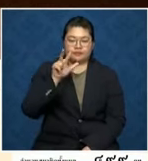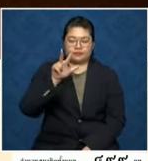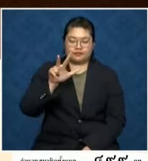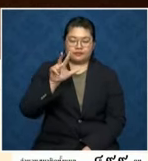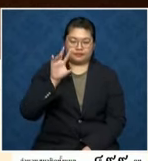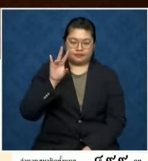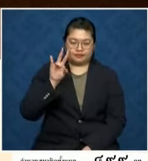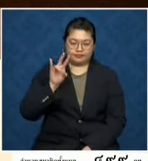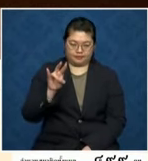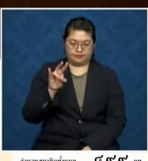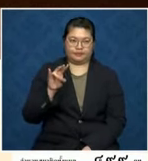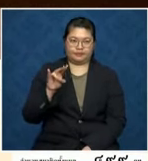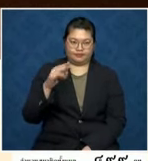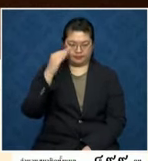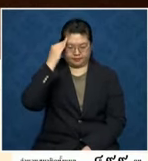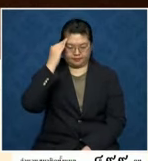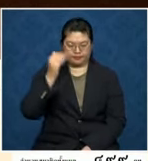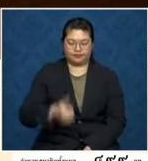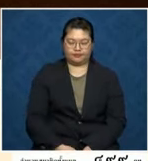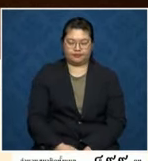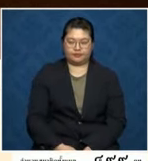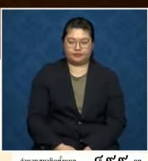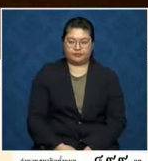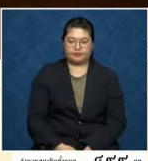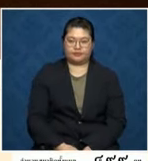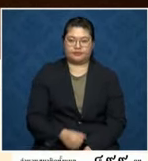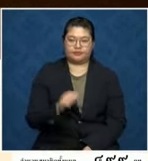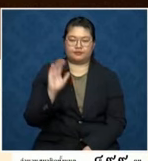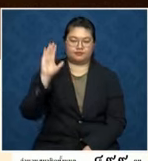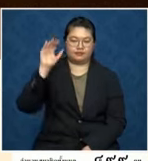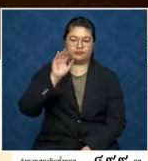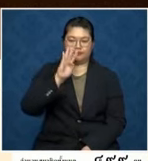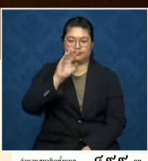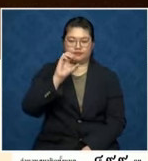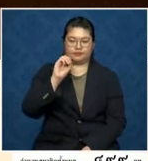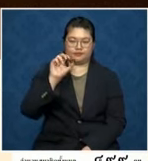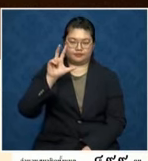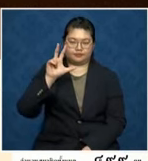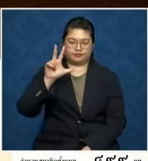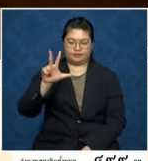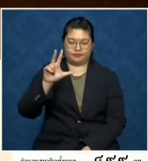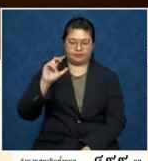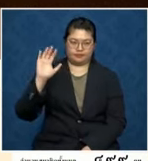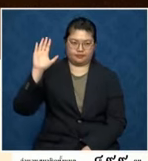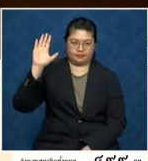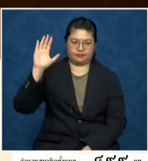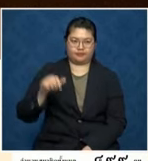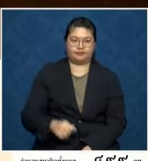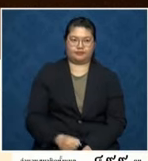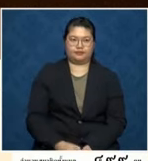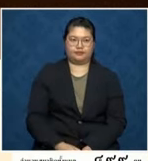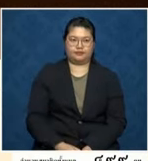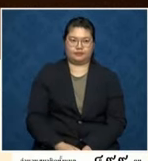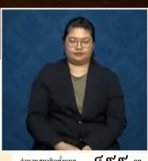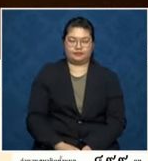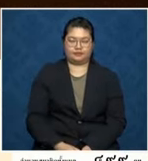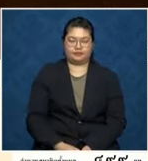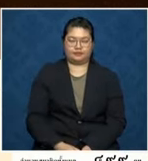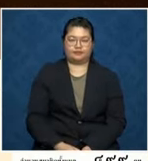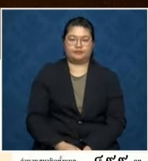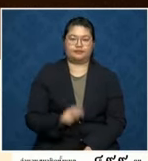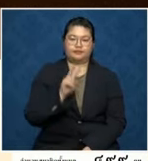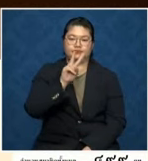ครับ 137ครับ ท่านประธานคะ403สารสนันแสดงตนค่ะ 403ครับ ท่านประธาน